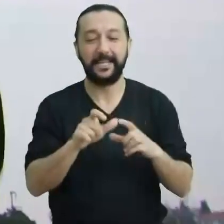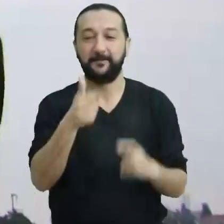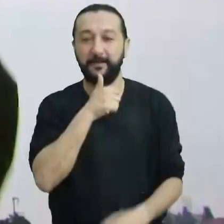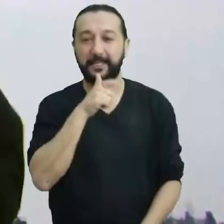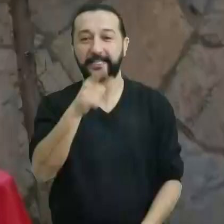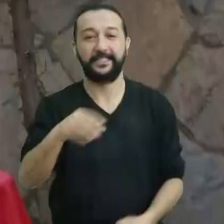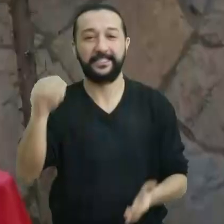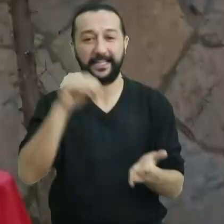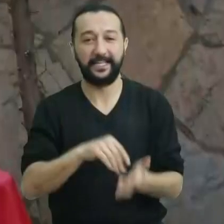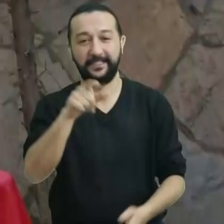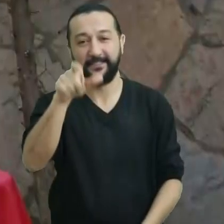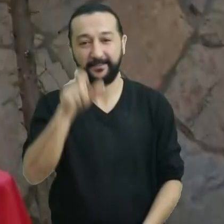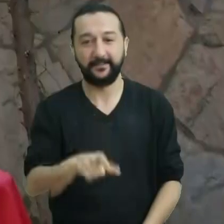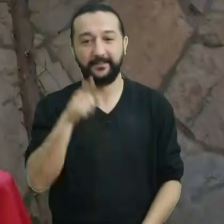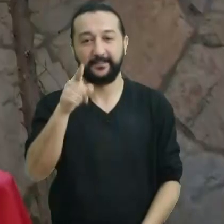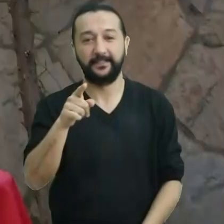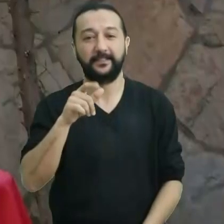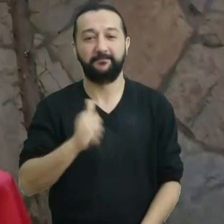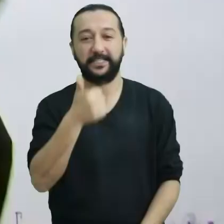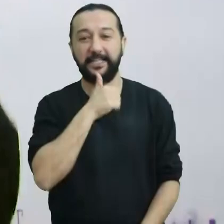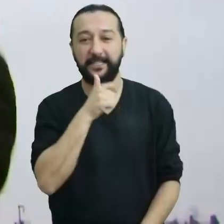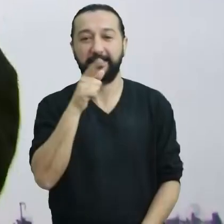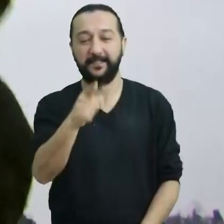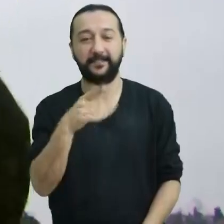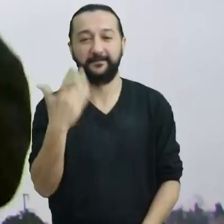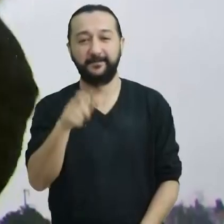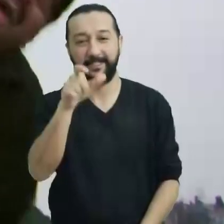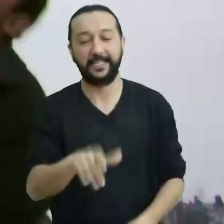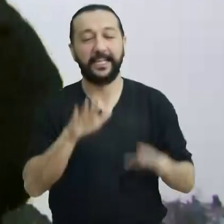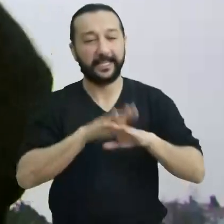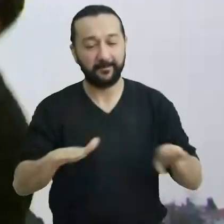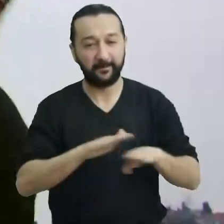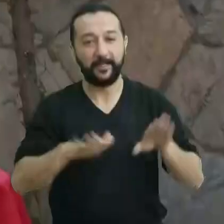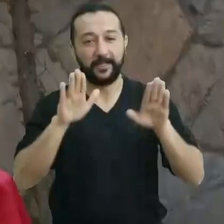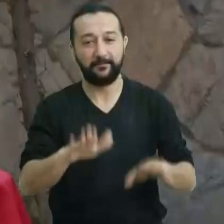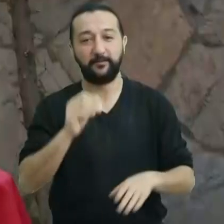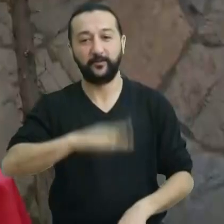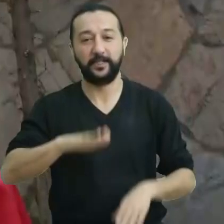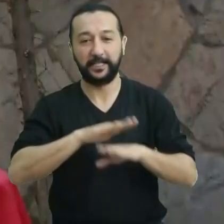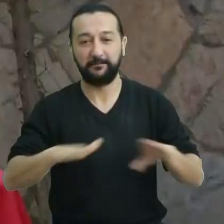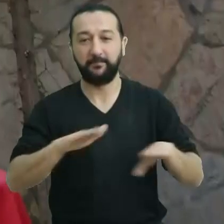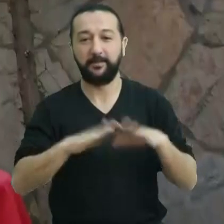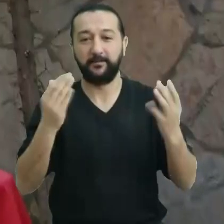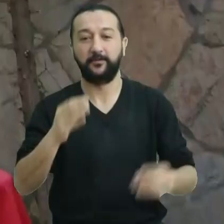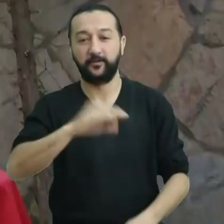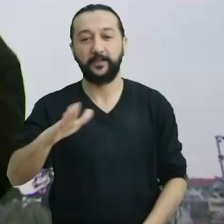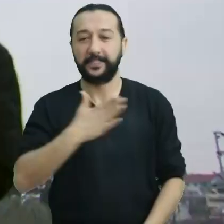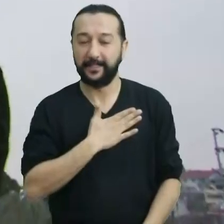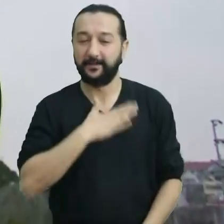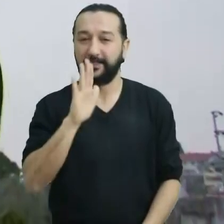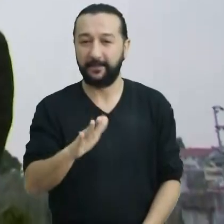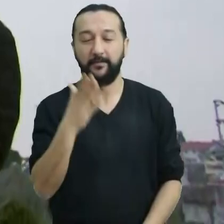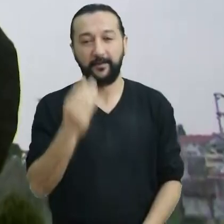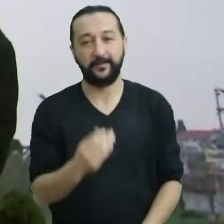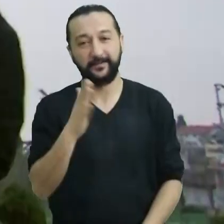Sarp Bey, bahşişleyerek ne kadar güzel. Tamam tamam çocuklar, çocuklar sağ olun, var